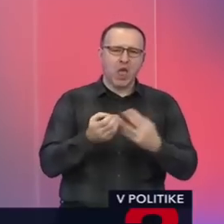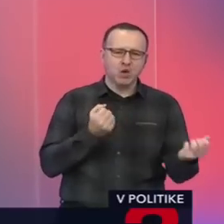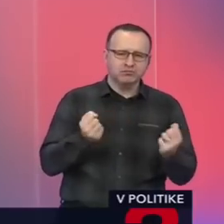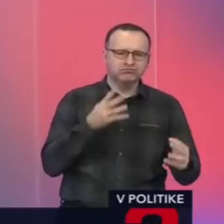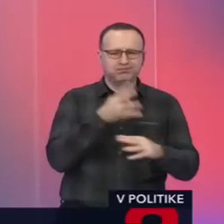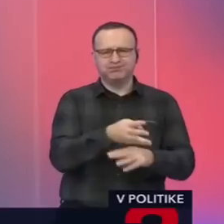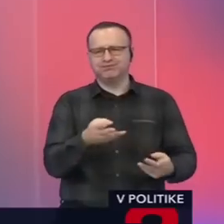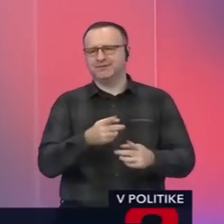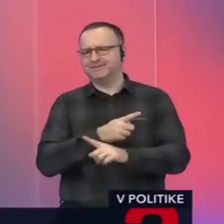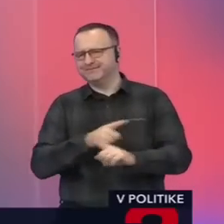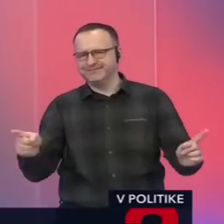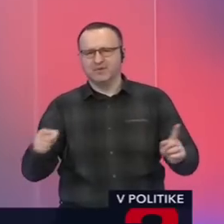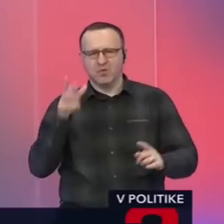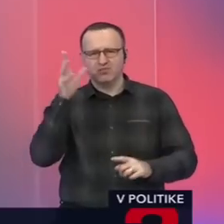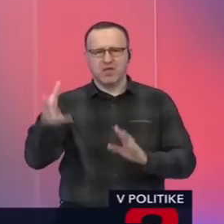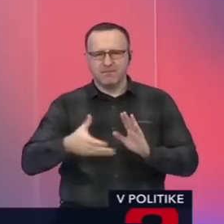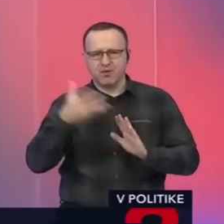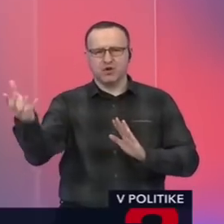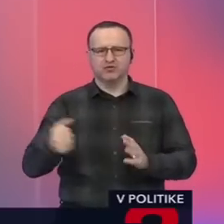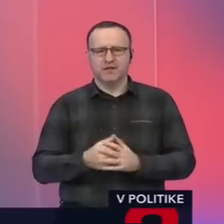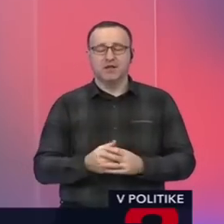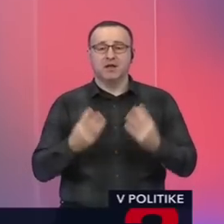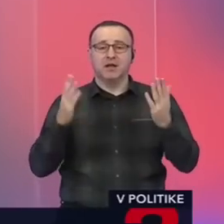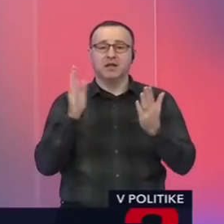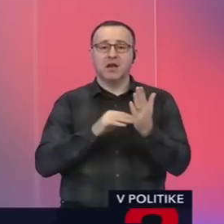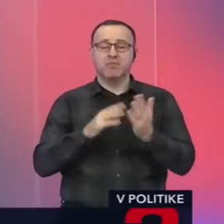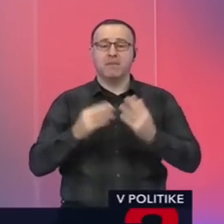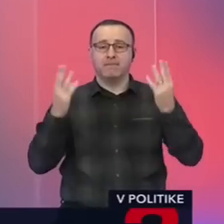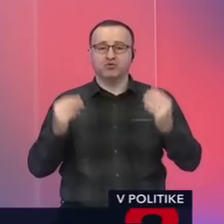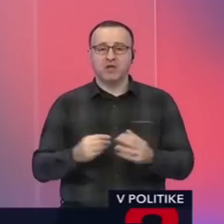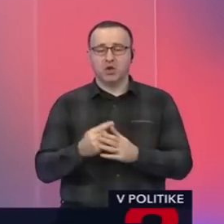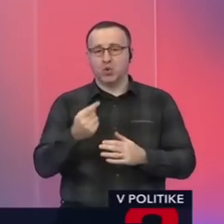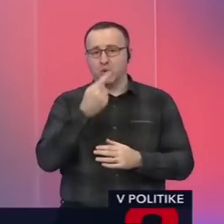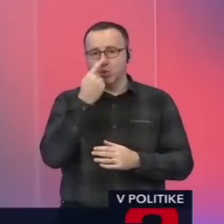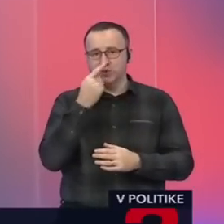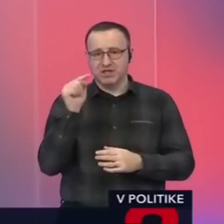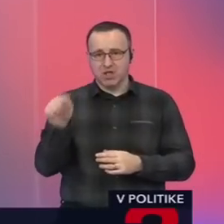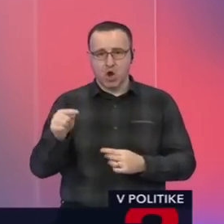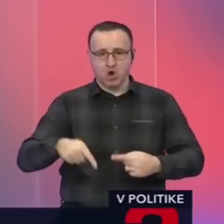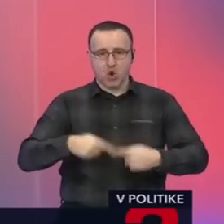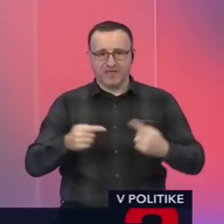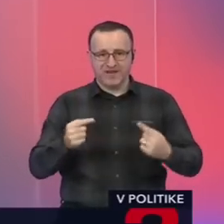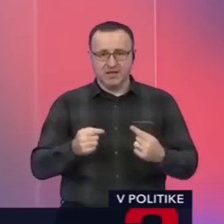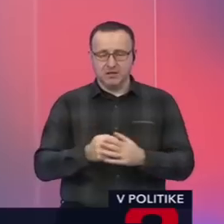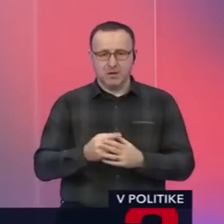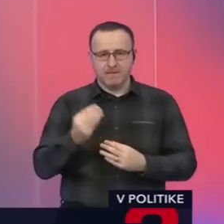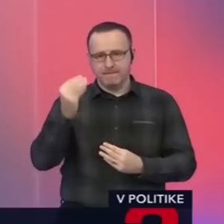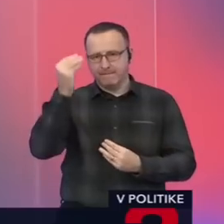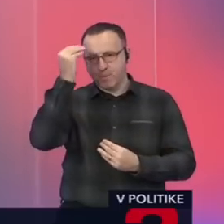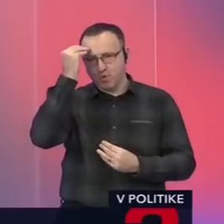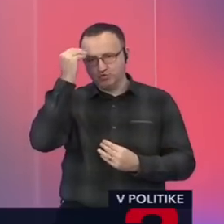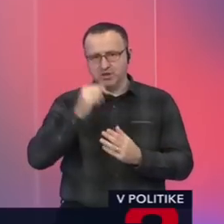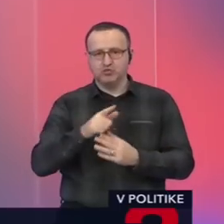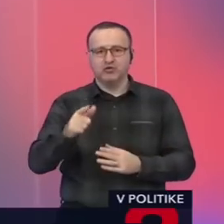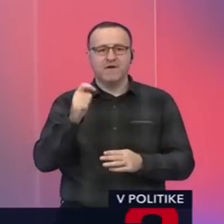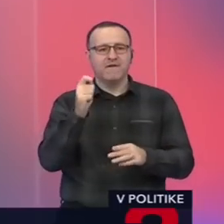pokračovať. Taktiež treba vrátať s tým, že Rusko sa z tohto konfliktu poučí. Už teraz má vojenskú